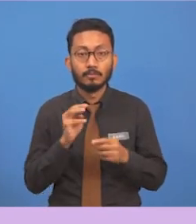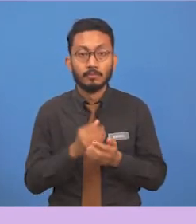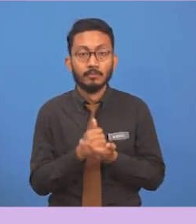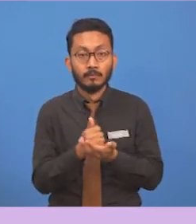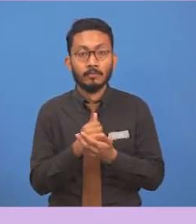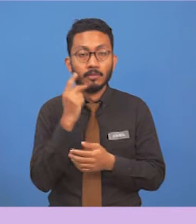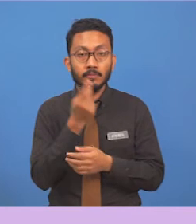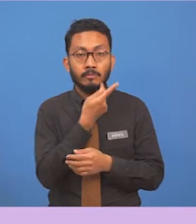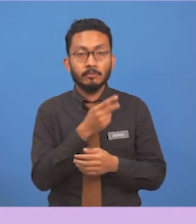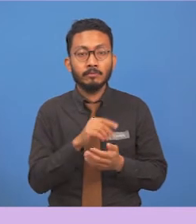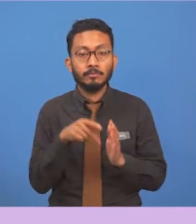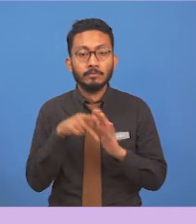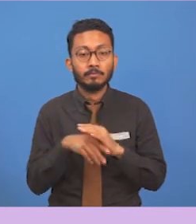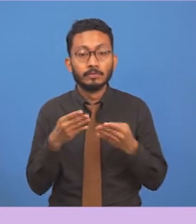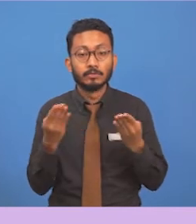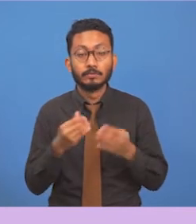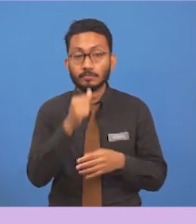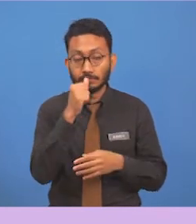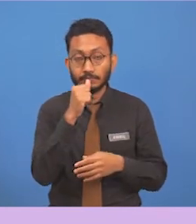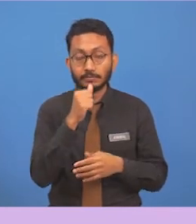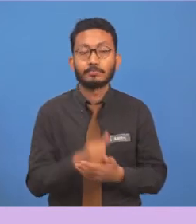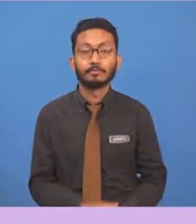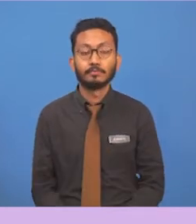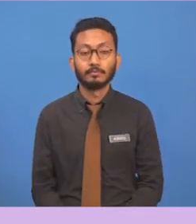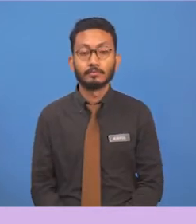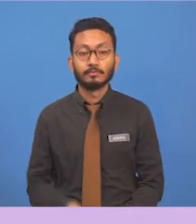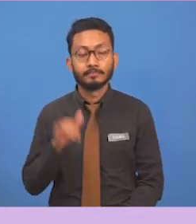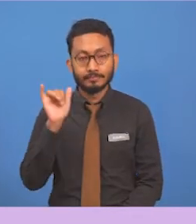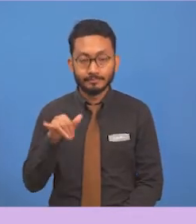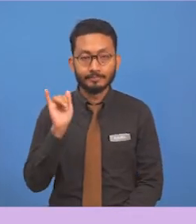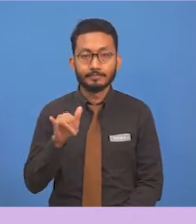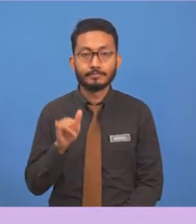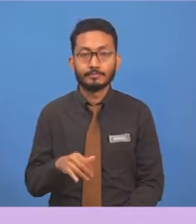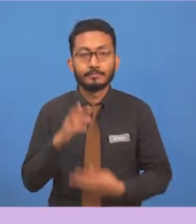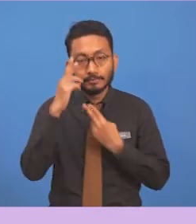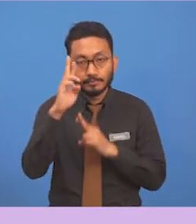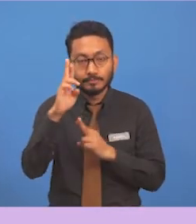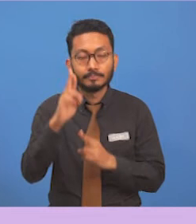minuman bagus murid-murid jawabannya hormat